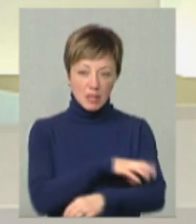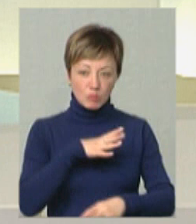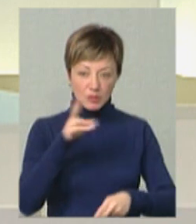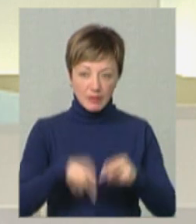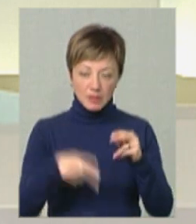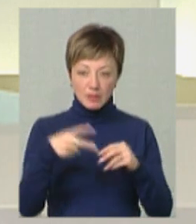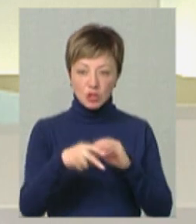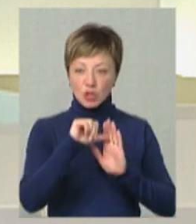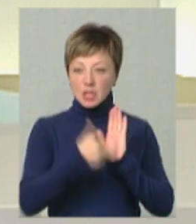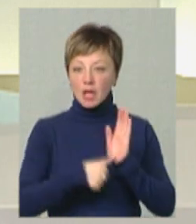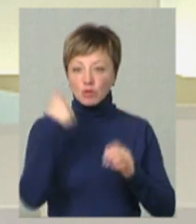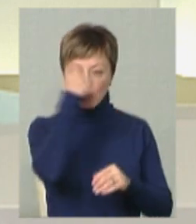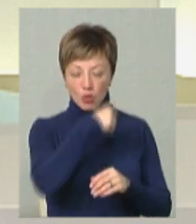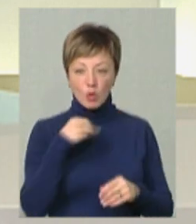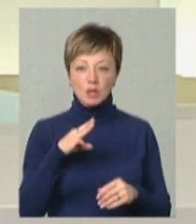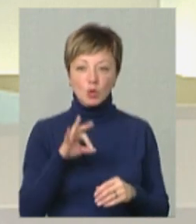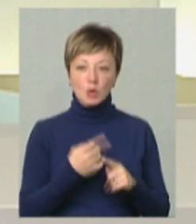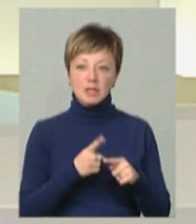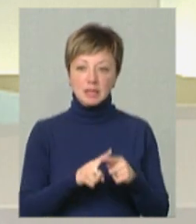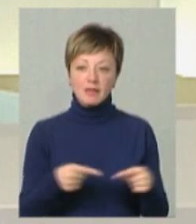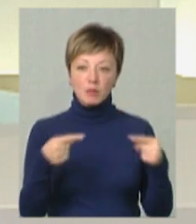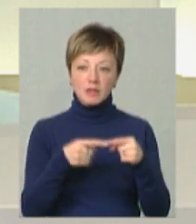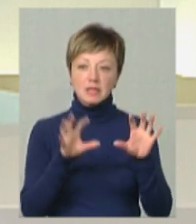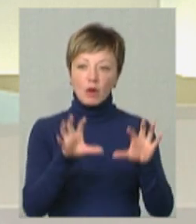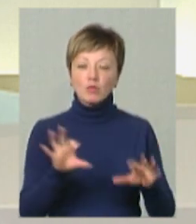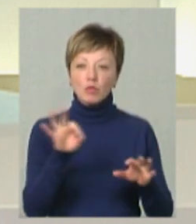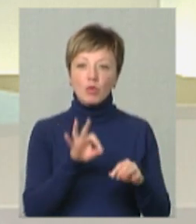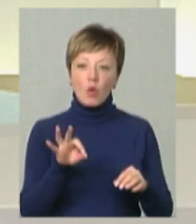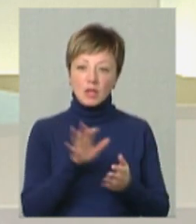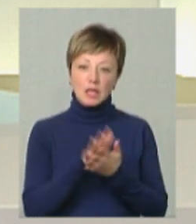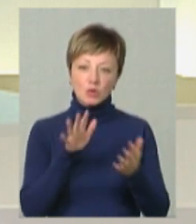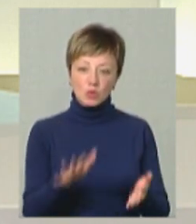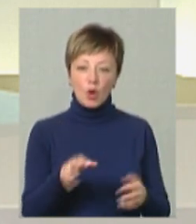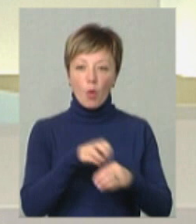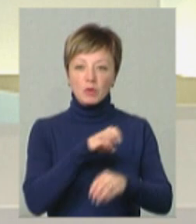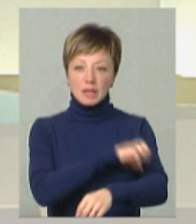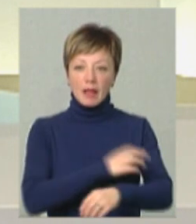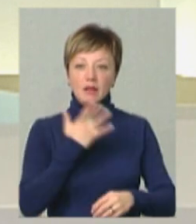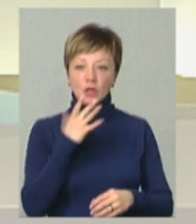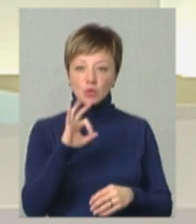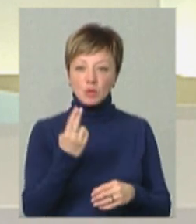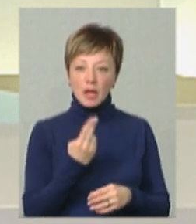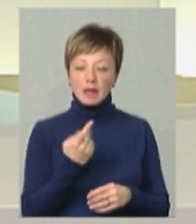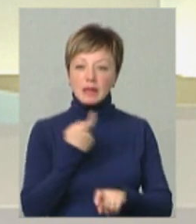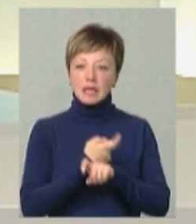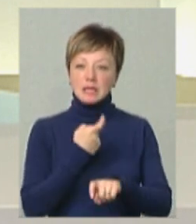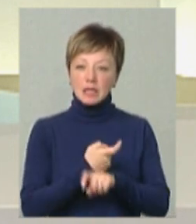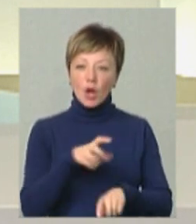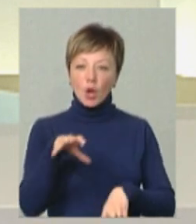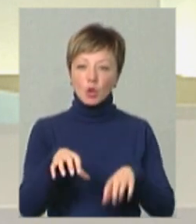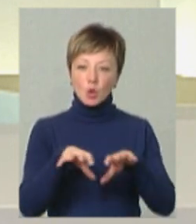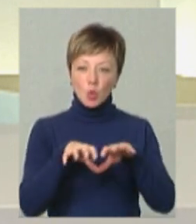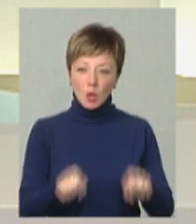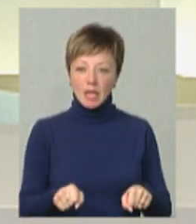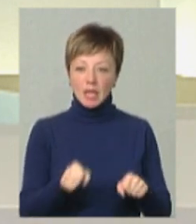завершений у 2016 році, то це відповідно до закону про засудження комуністичного та націонал-соціалістичного нацистського тоталітарних